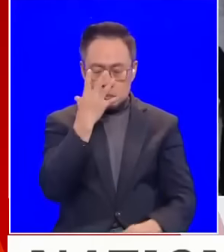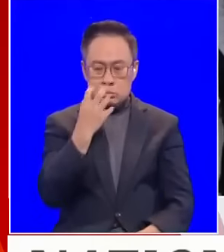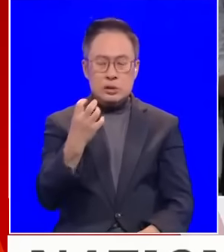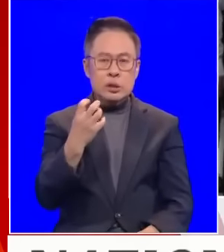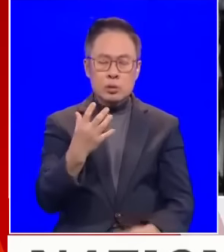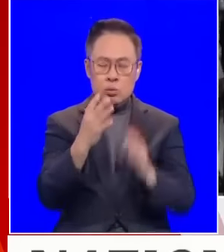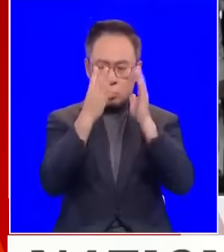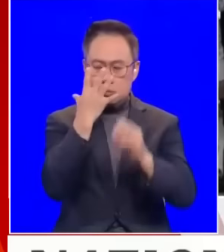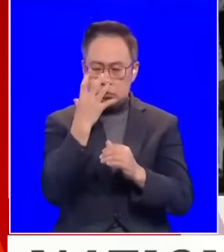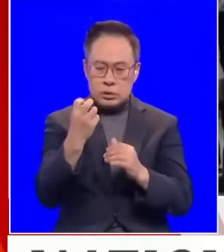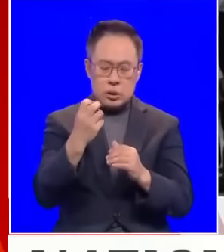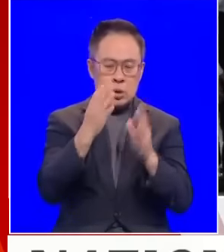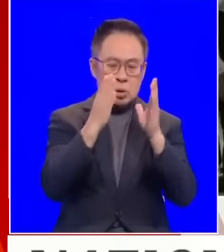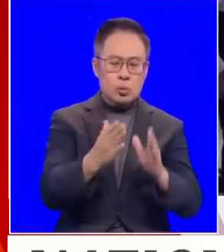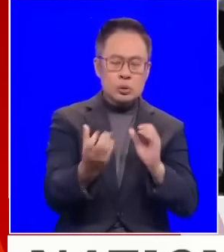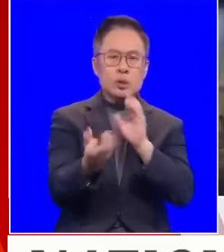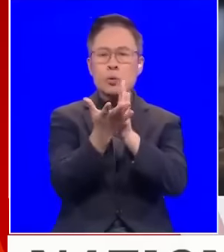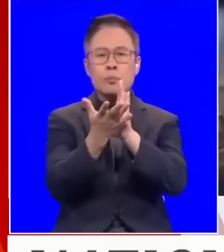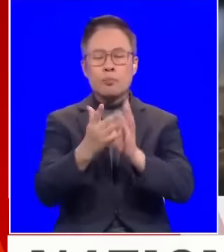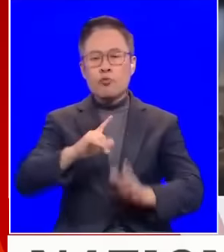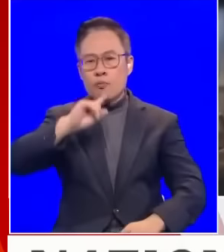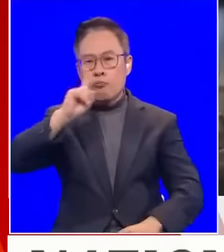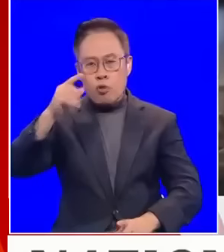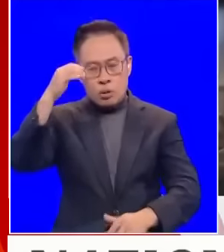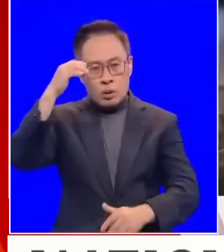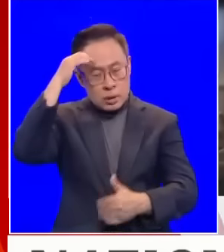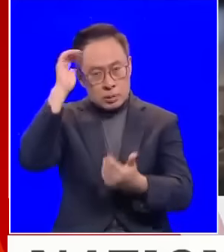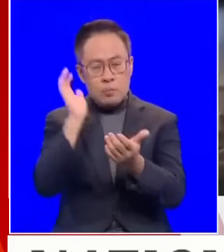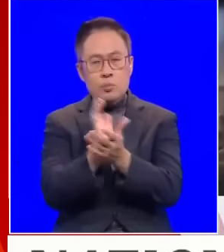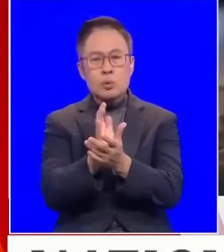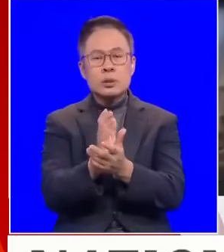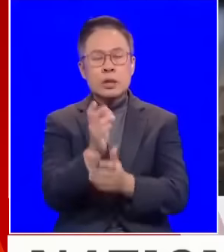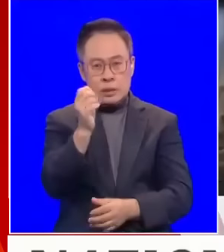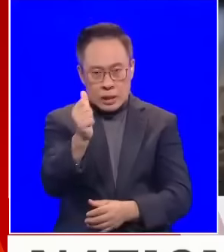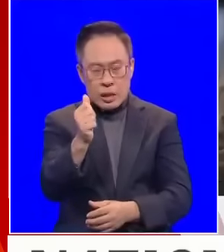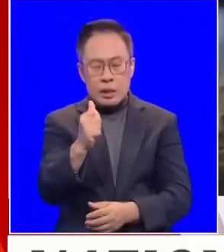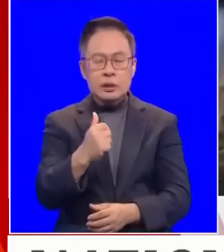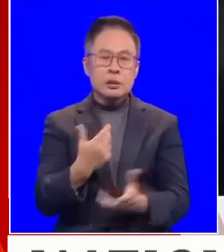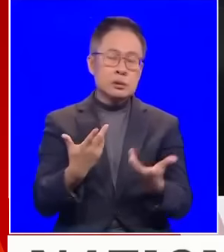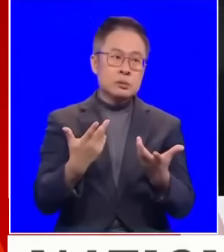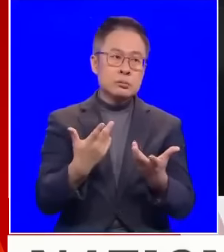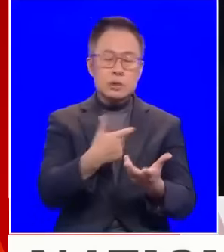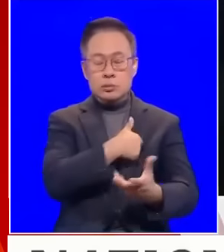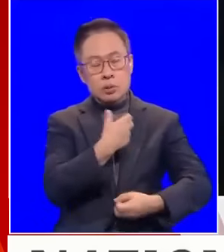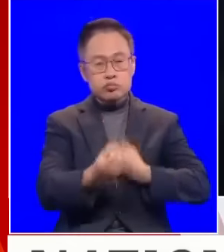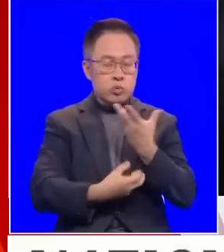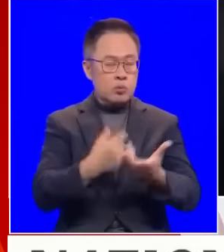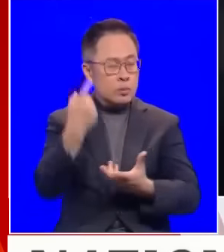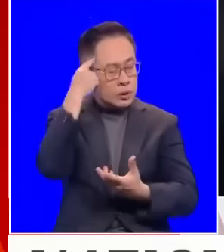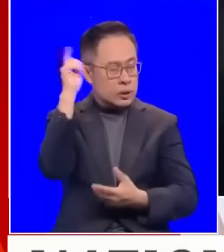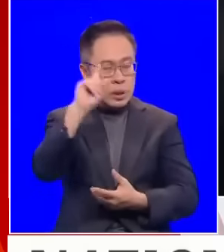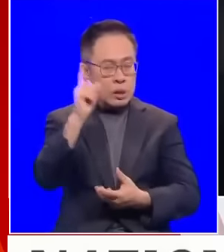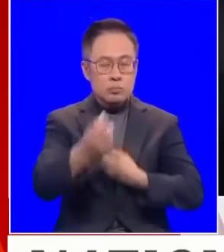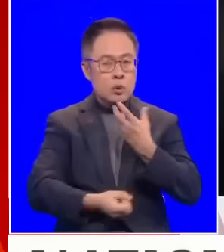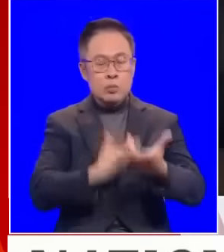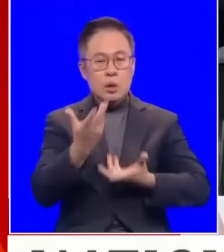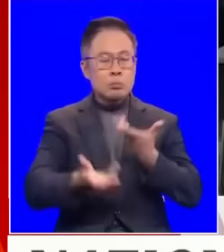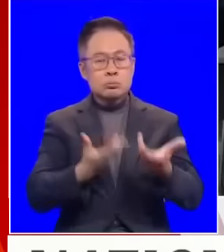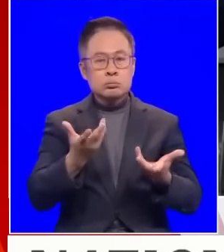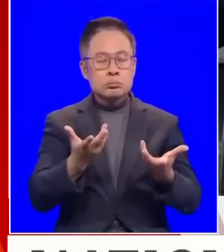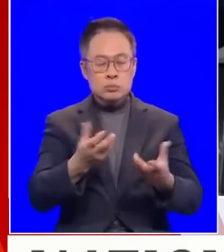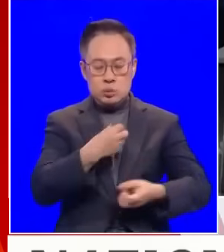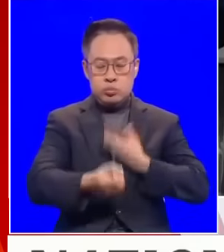ท่านจะแสดงความคิดเห็นเป็นสิทธิ์ที่ท่านจะแสดงข้อเท็จจริงของท่านได้แต่ในกระบวน